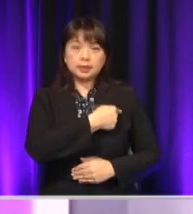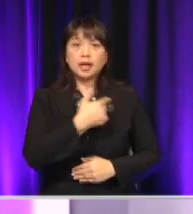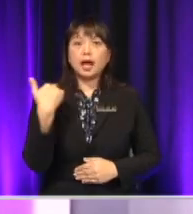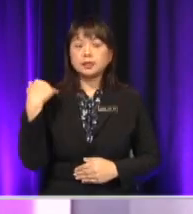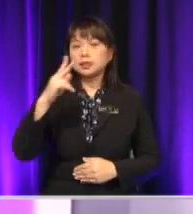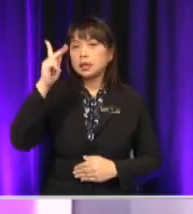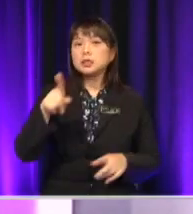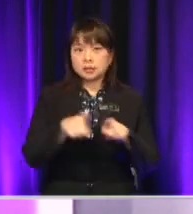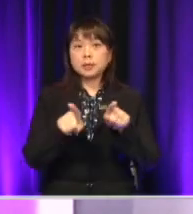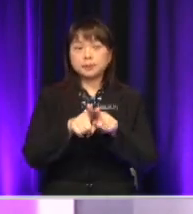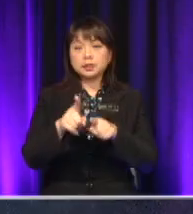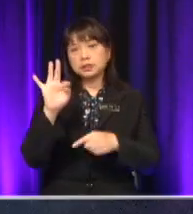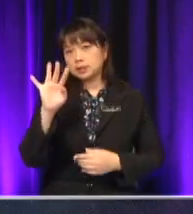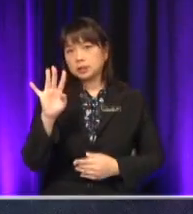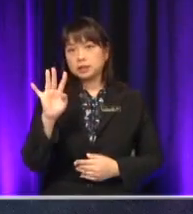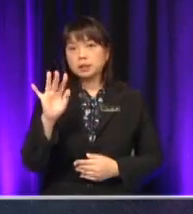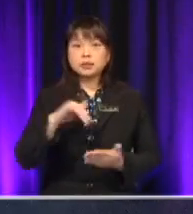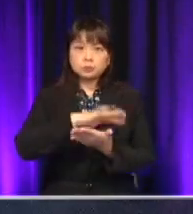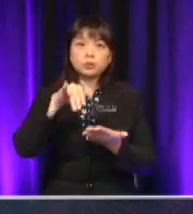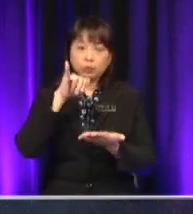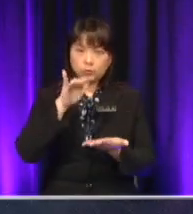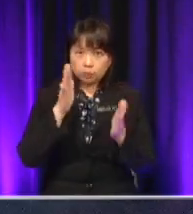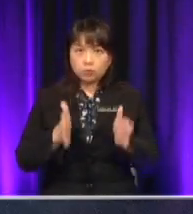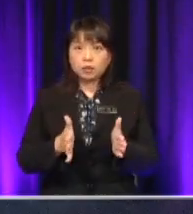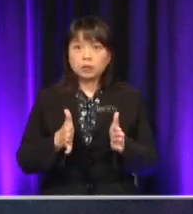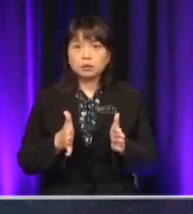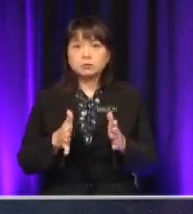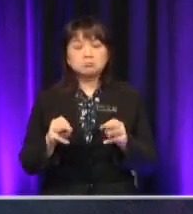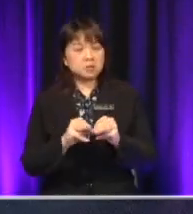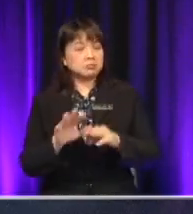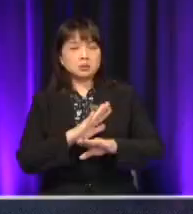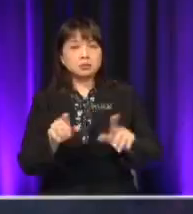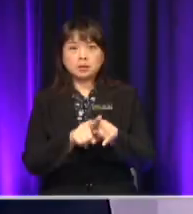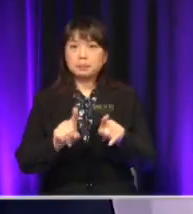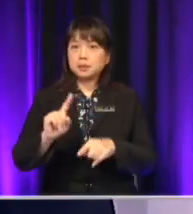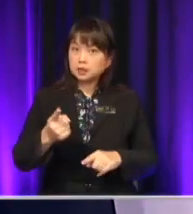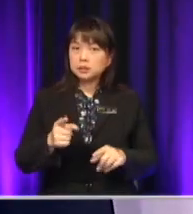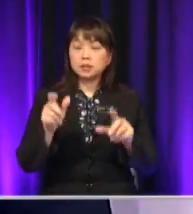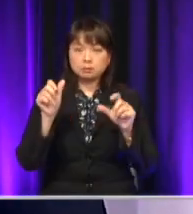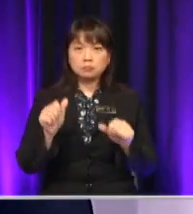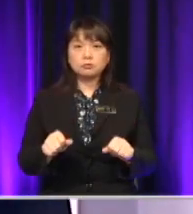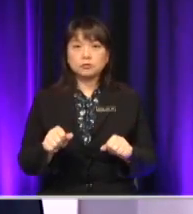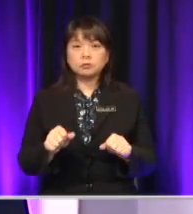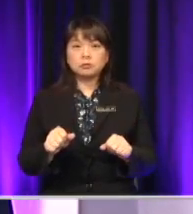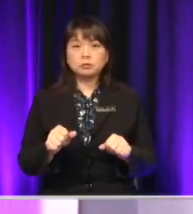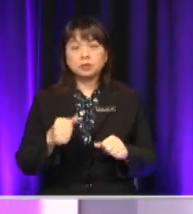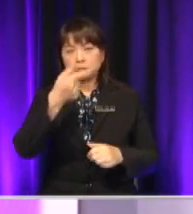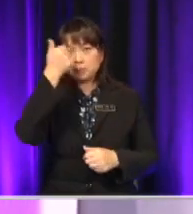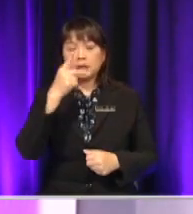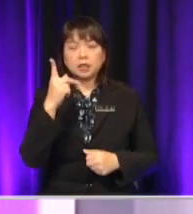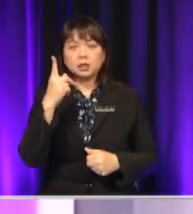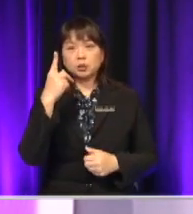cikgu? Sama ke, cikgu? Tak. Macam tak sama je. Jadi, dia boleh menimbulkan kekeliruan